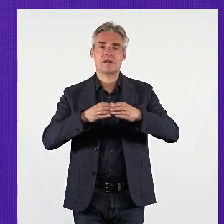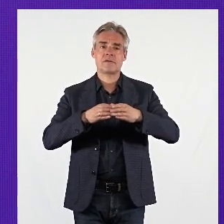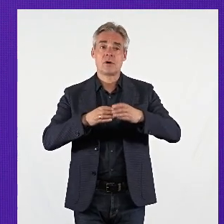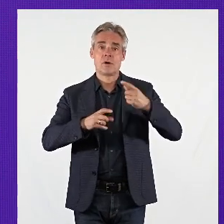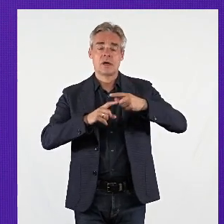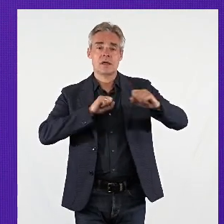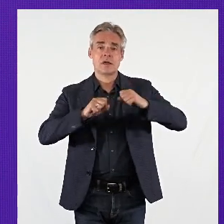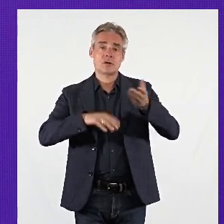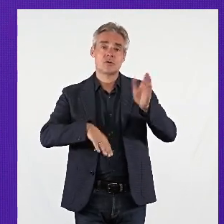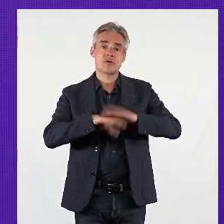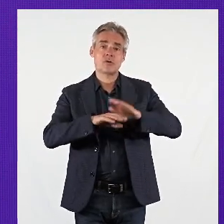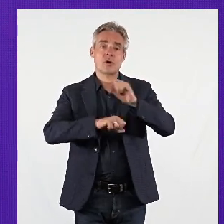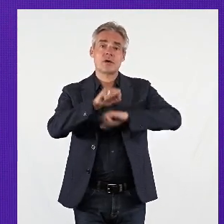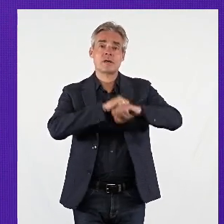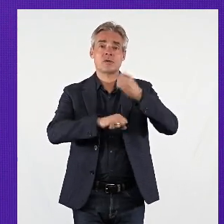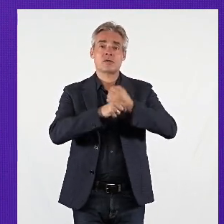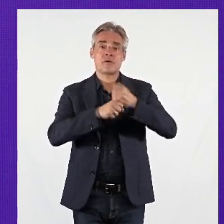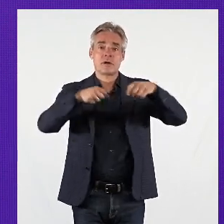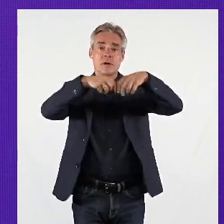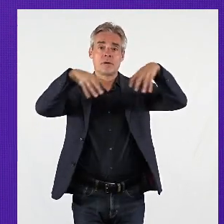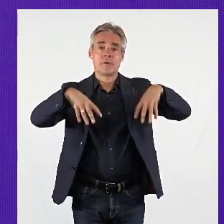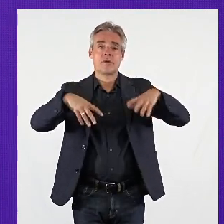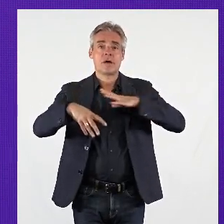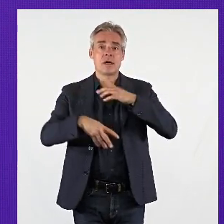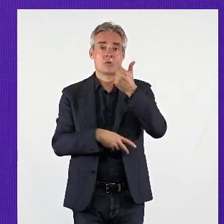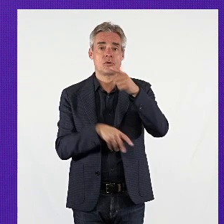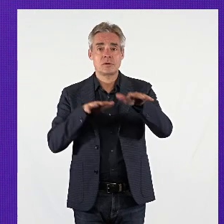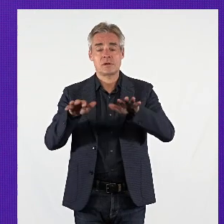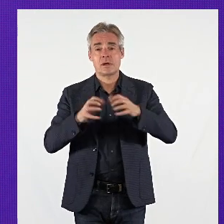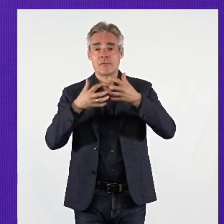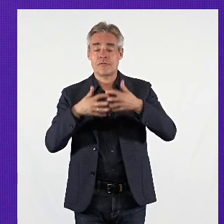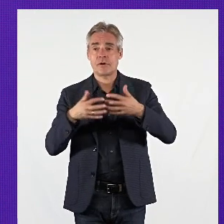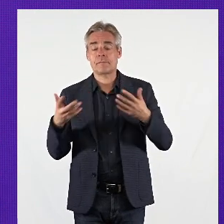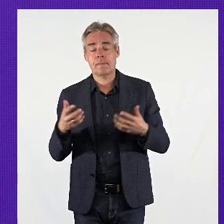sur l'organisation, avec deux notamment dispositifs très forts que vous portez,